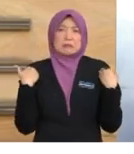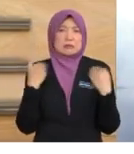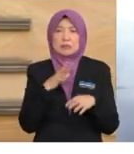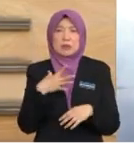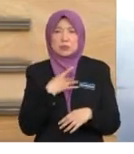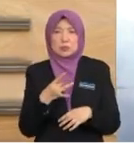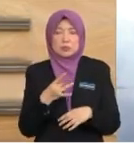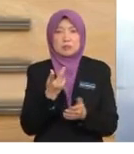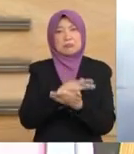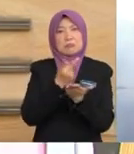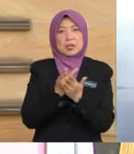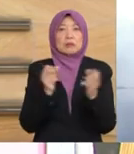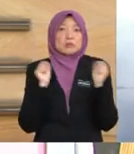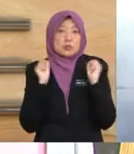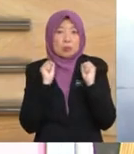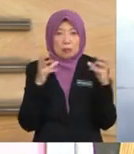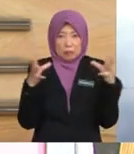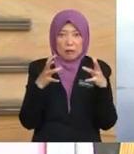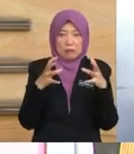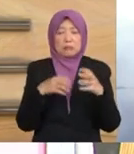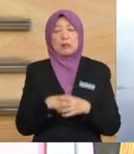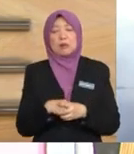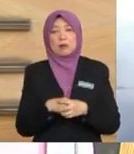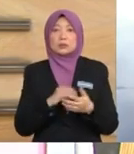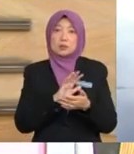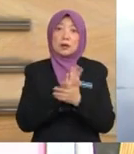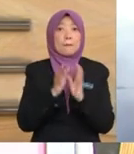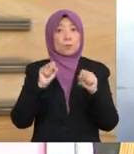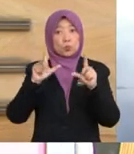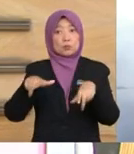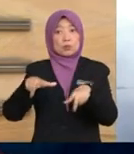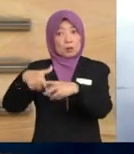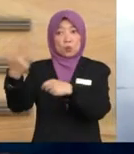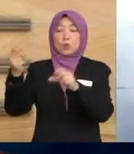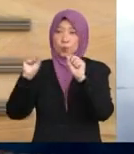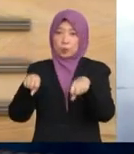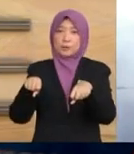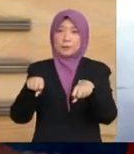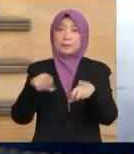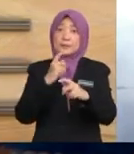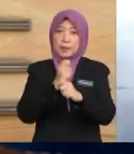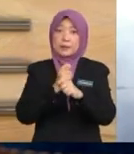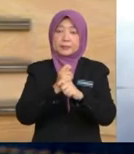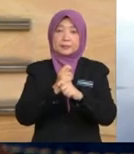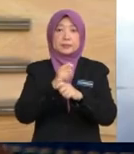Sebab kek yang dalam peti ais kadang keras bila kita nak makan. Jadi kita letak kat luar aja.